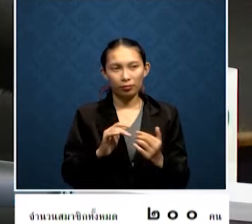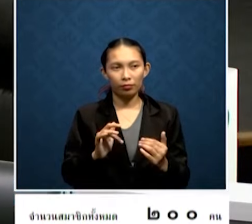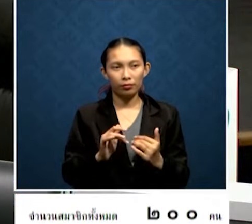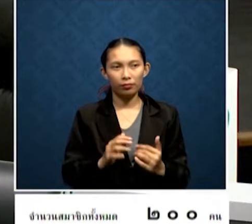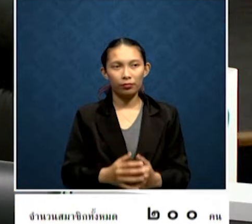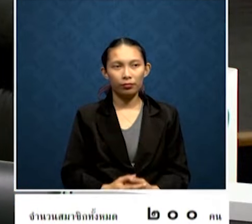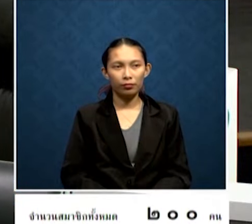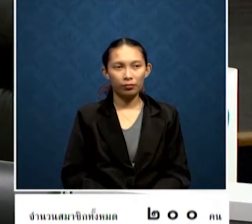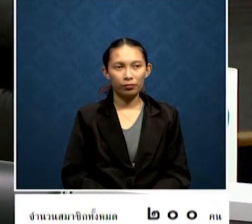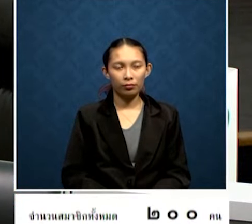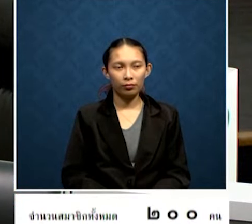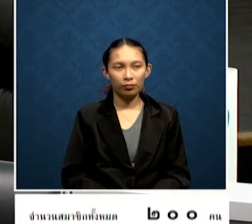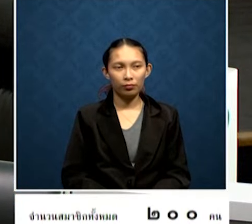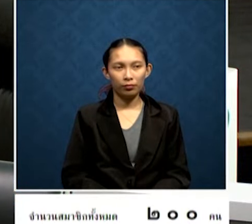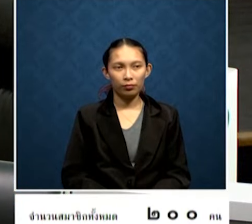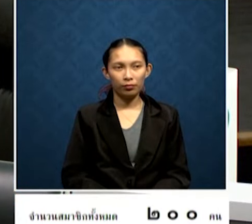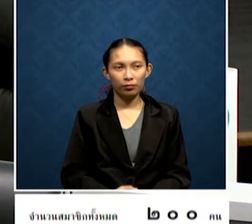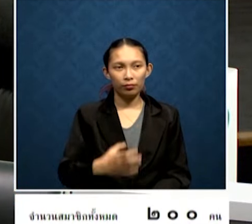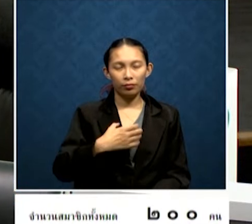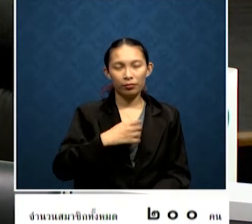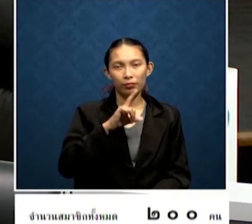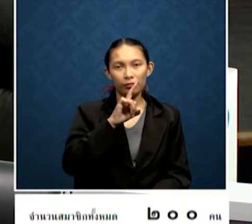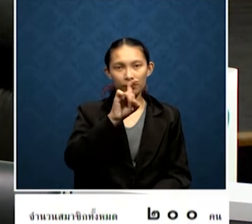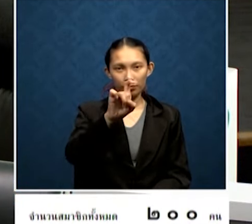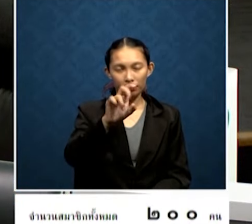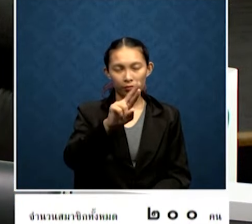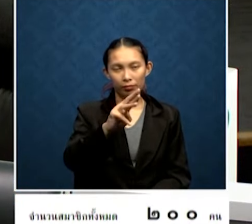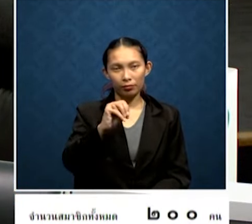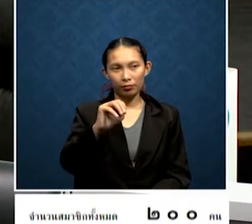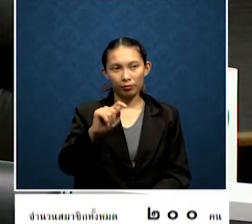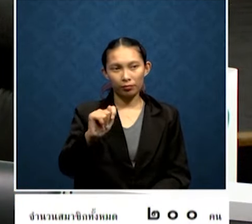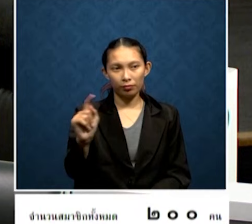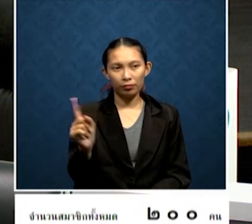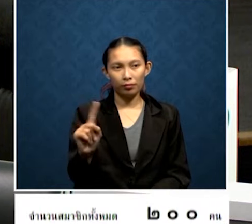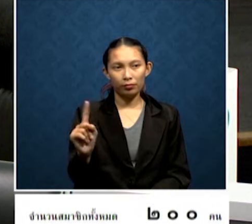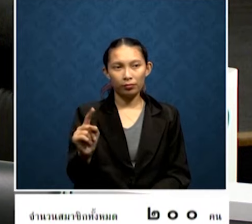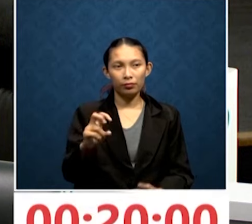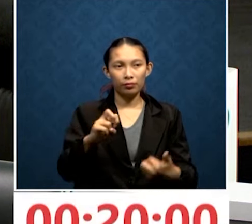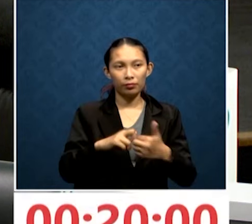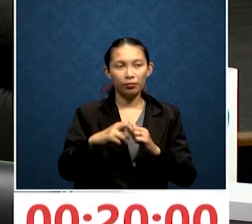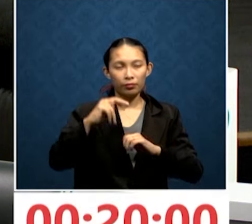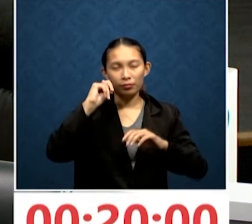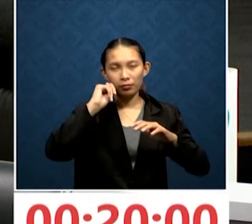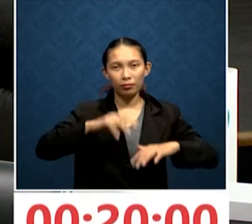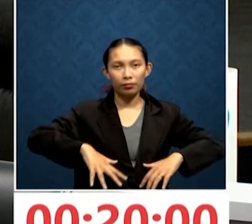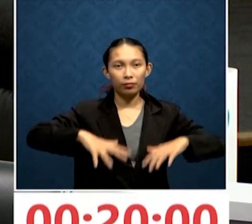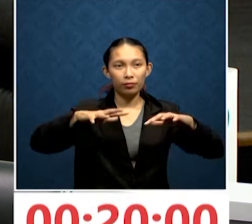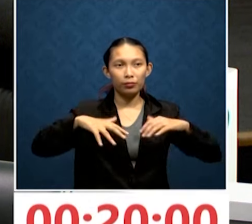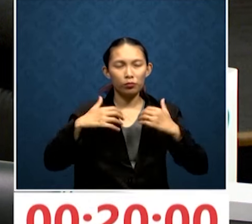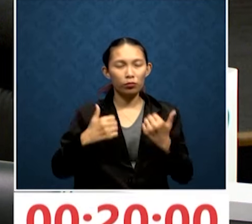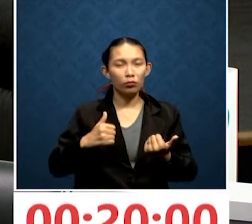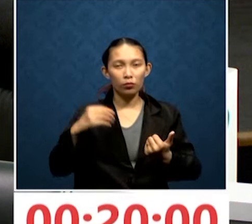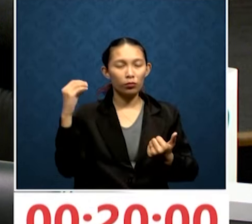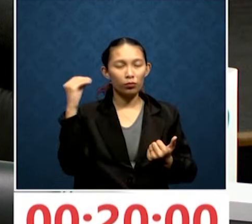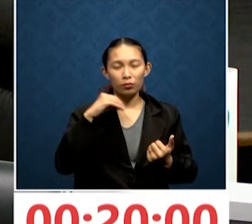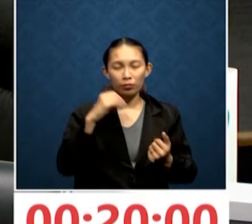จังหวัดสุราษฎร์ธานีนะครับอยากจะเรียนถามท่านรัฐมนตรีนะครับปัญหาน้ำท่วมที่เกิดขึ้นในประเทศไทยอย่างต่อเนื่อง